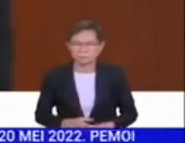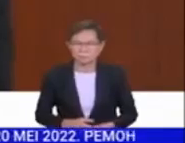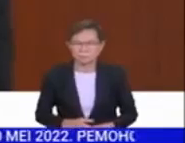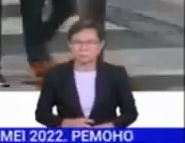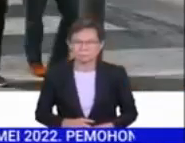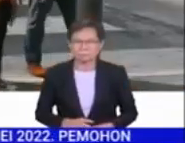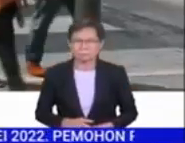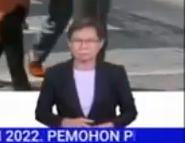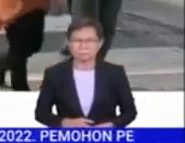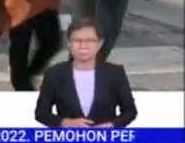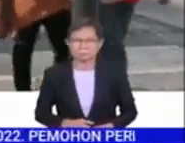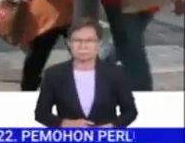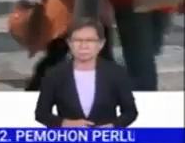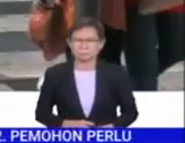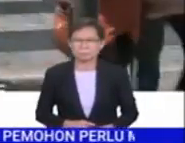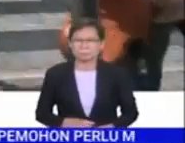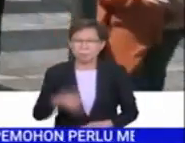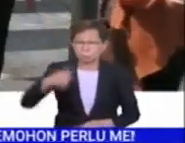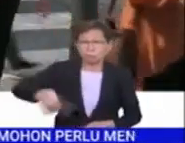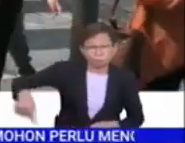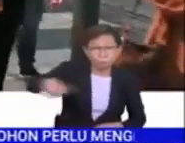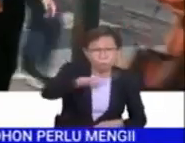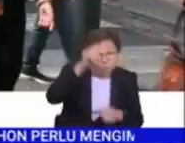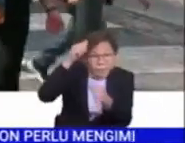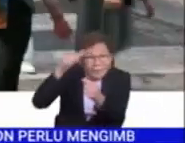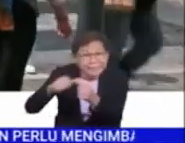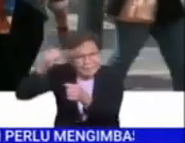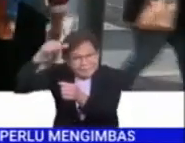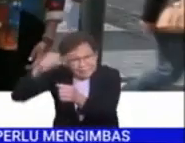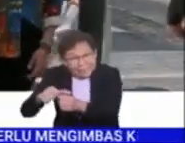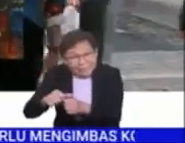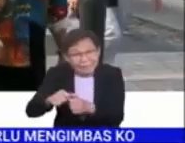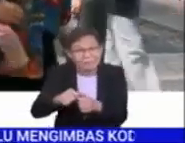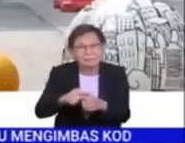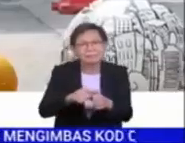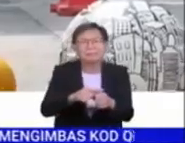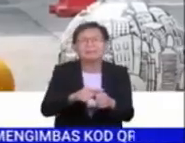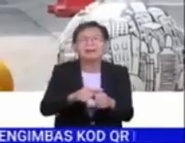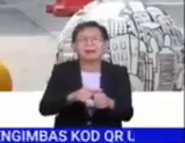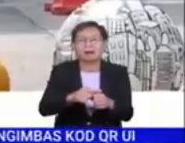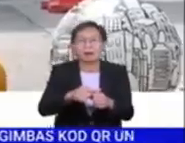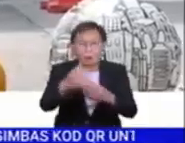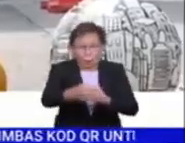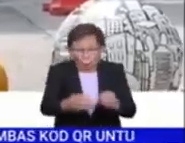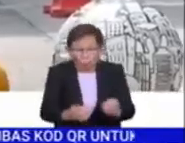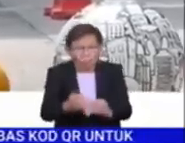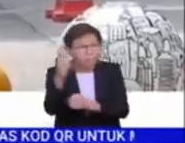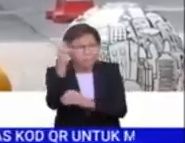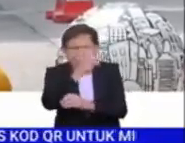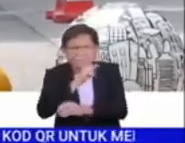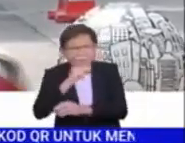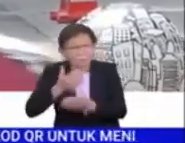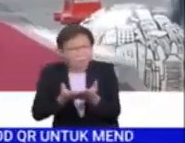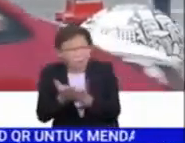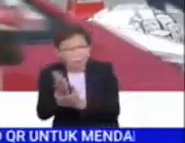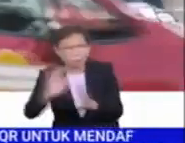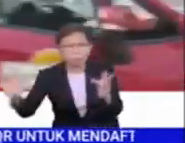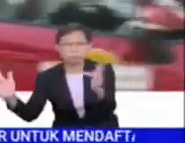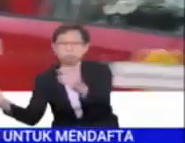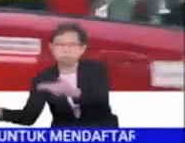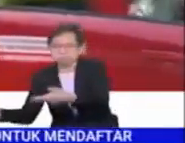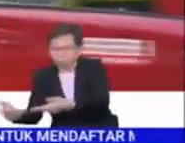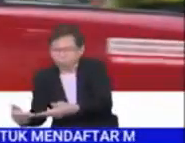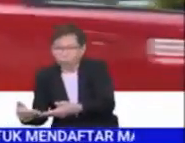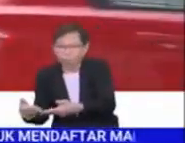domain. Orang ramai diingatkan, institusi kerajaan tidak mempunyai hak untuk menyambungkan panggilan